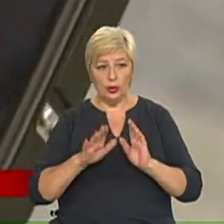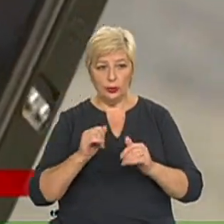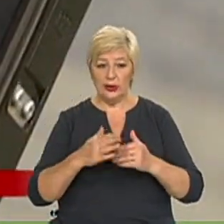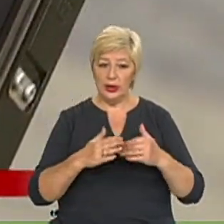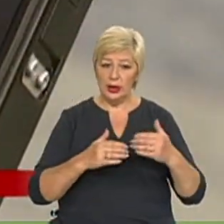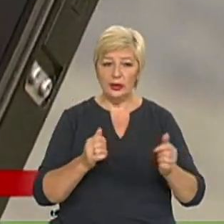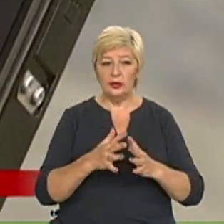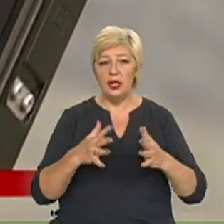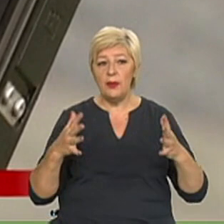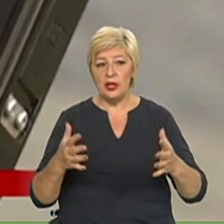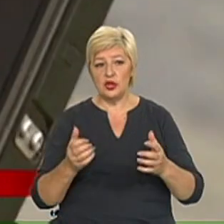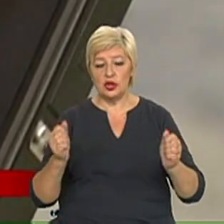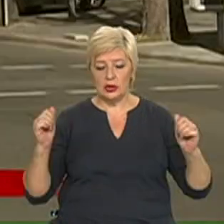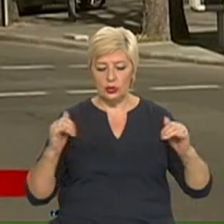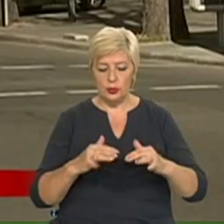скупчуються авто.